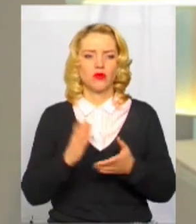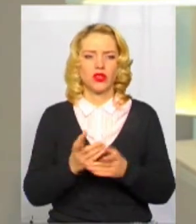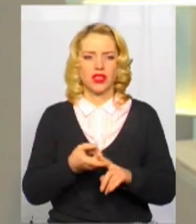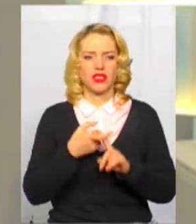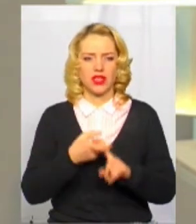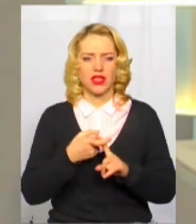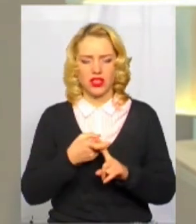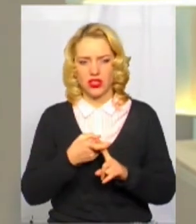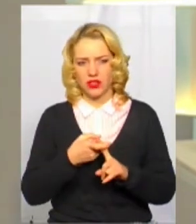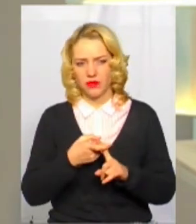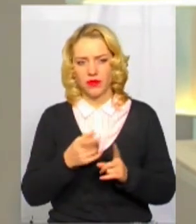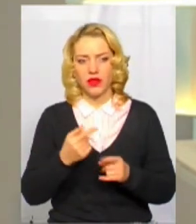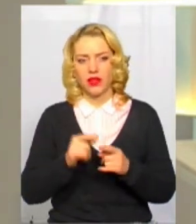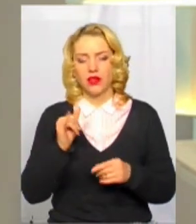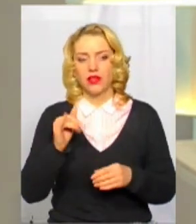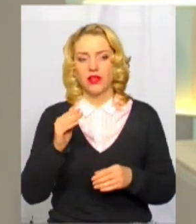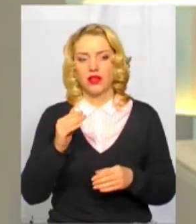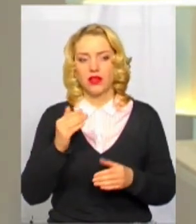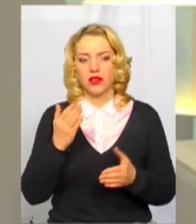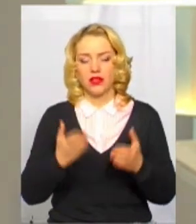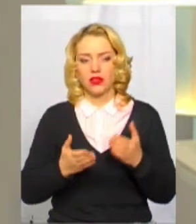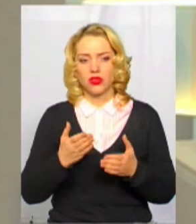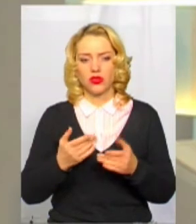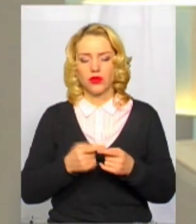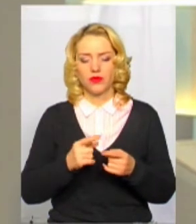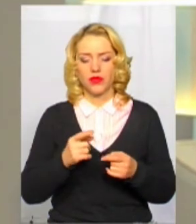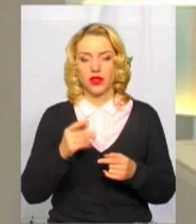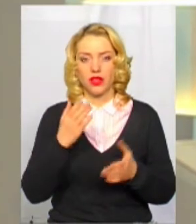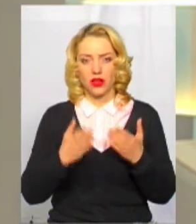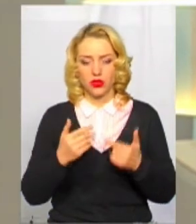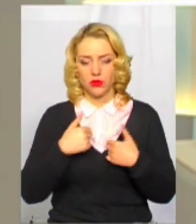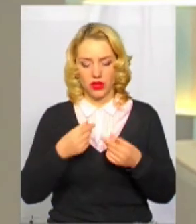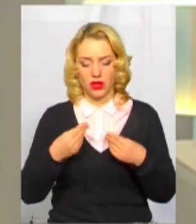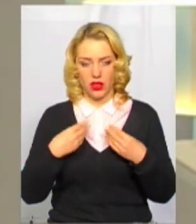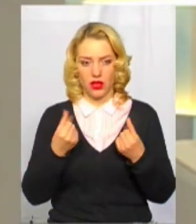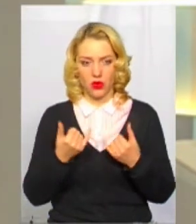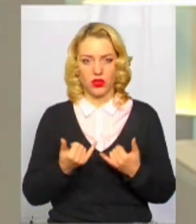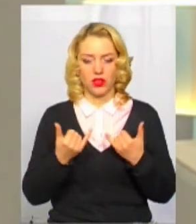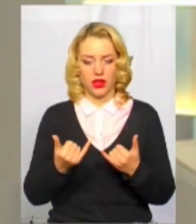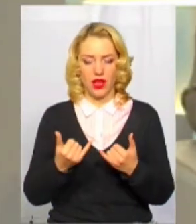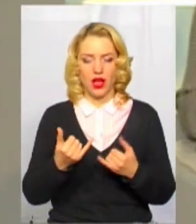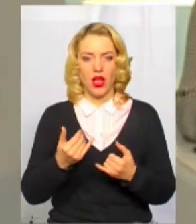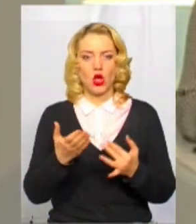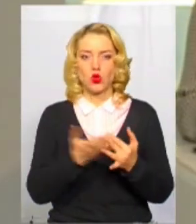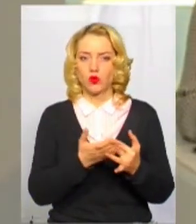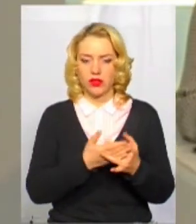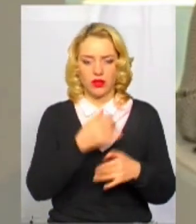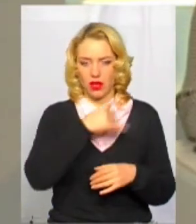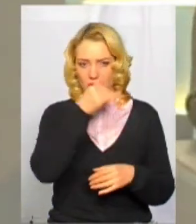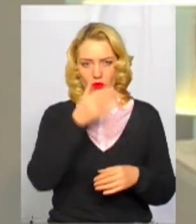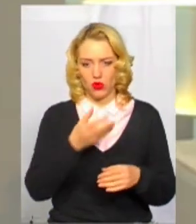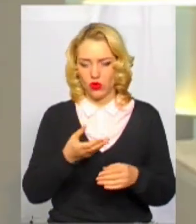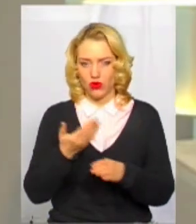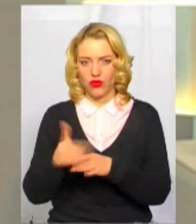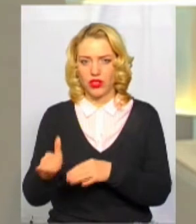приходять кошти на виплату тої чи іншої виплати. Тобто, якщо мені дали кошти на субсидії, то я не можу заплатити за дітей.